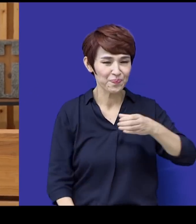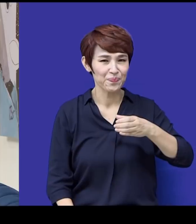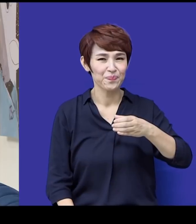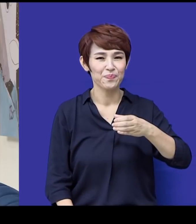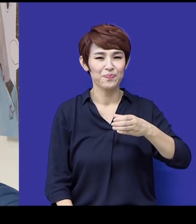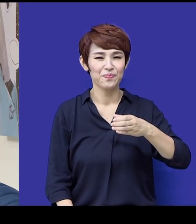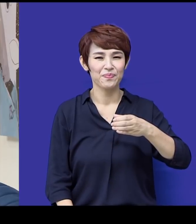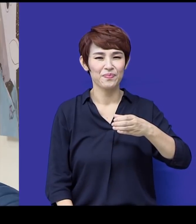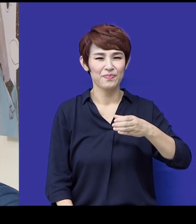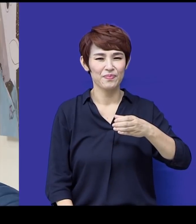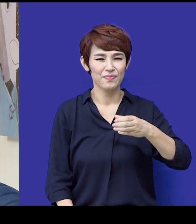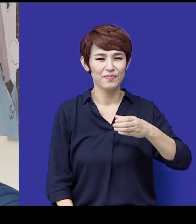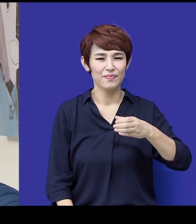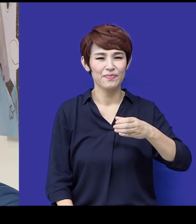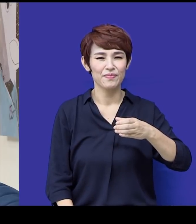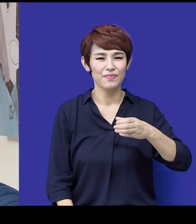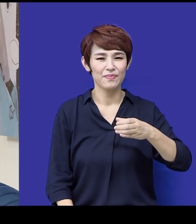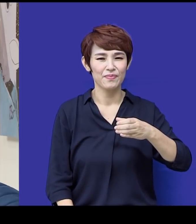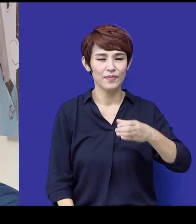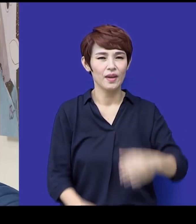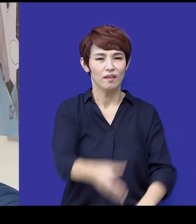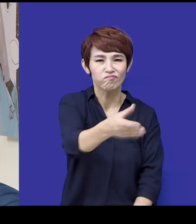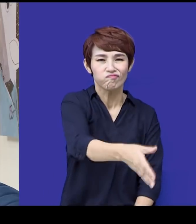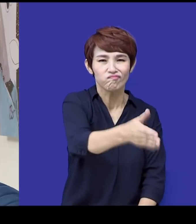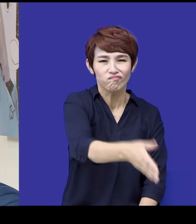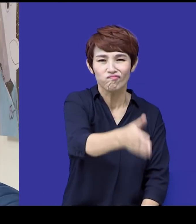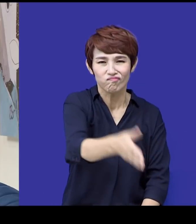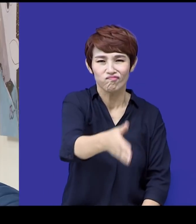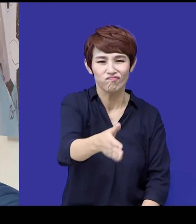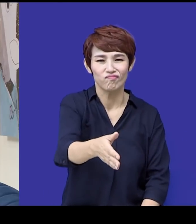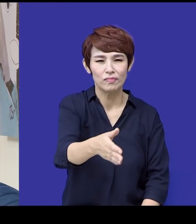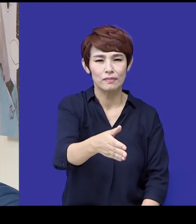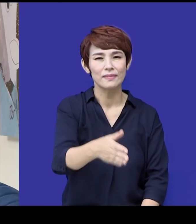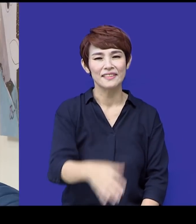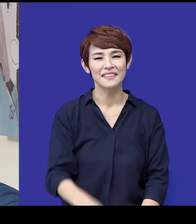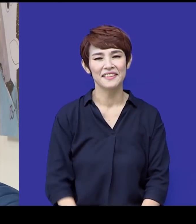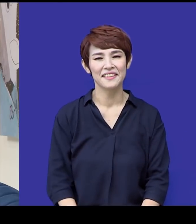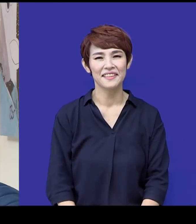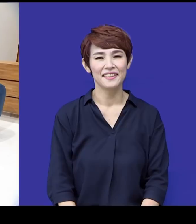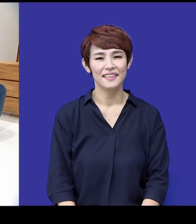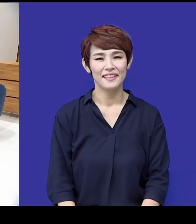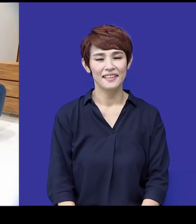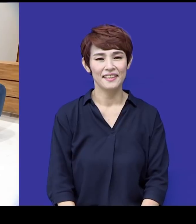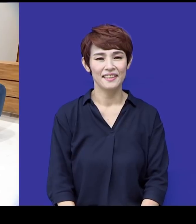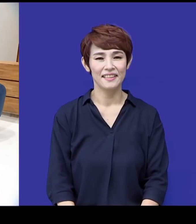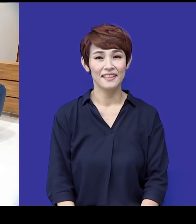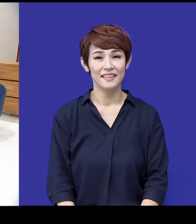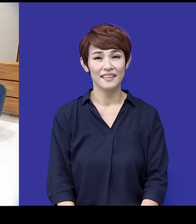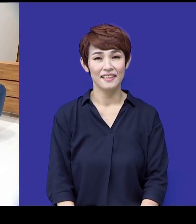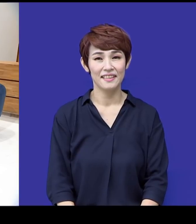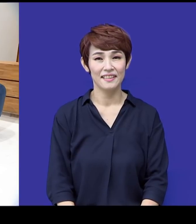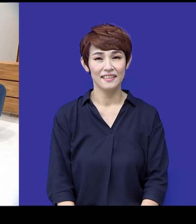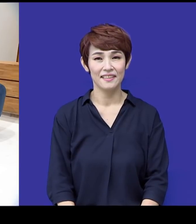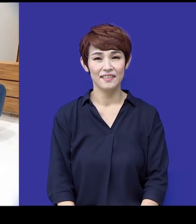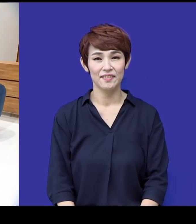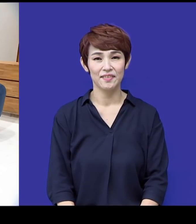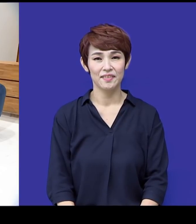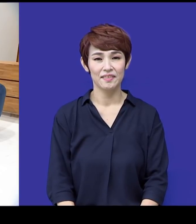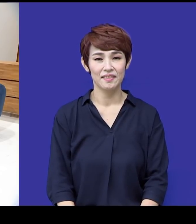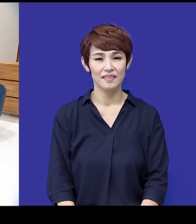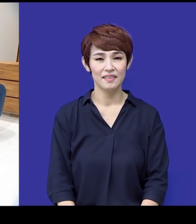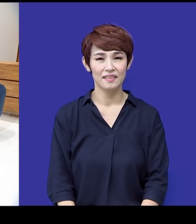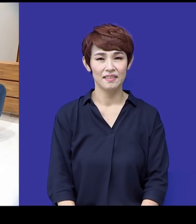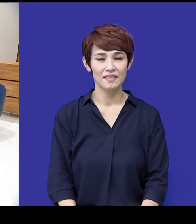예. 뭐 다 손 악수하고 뭐 그렇죠. 하고 이제 나는 아니까 예. 나는 이제 그렇게